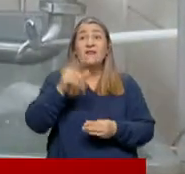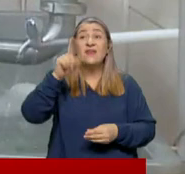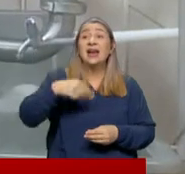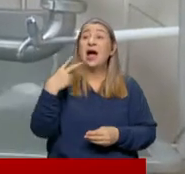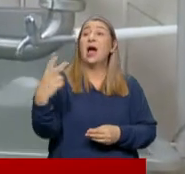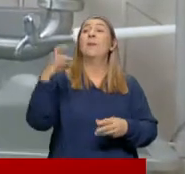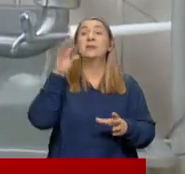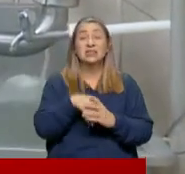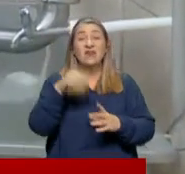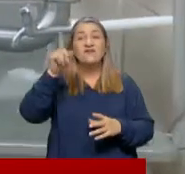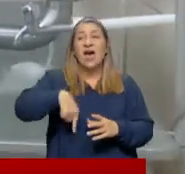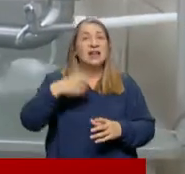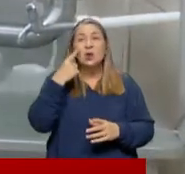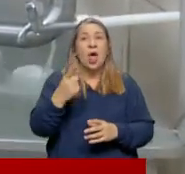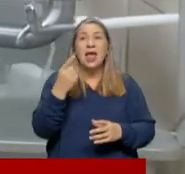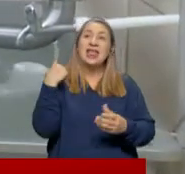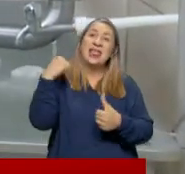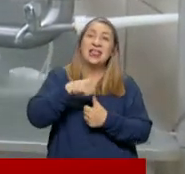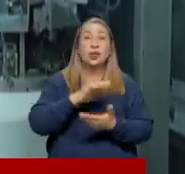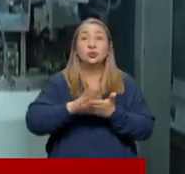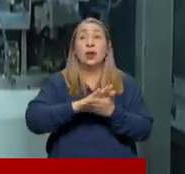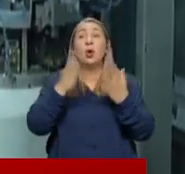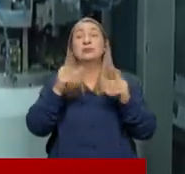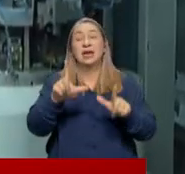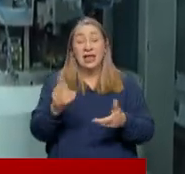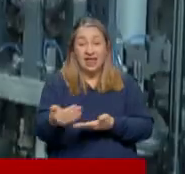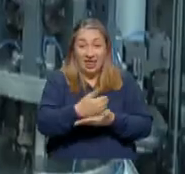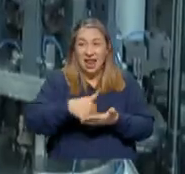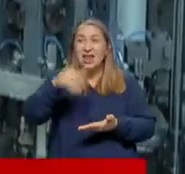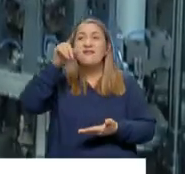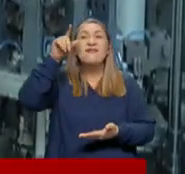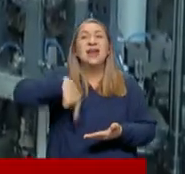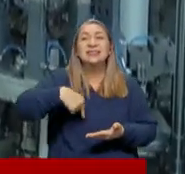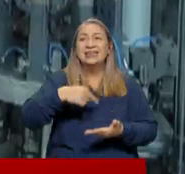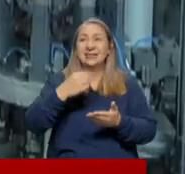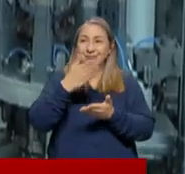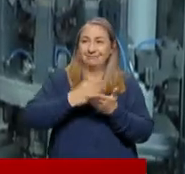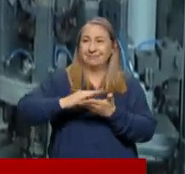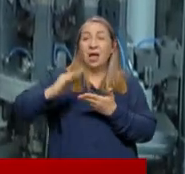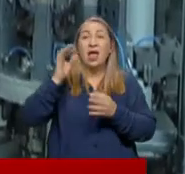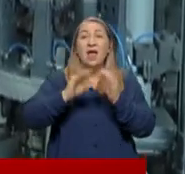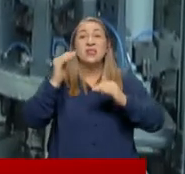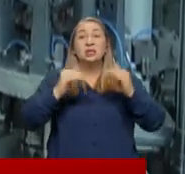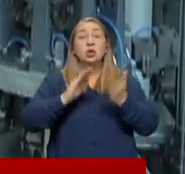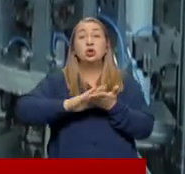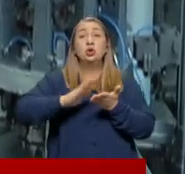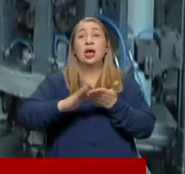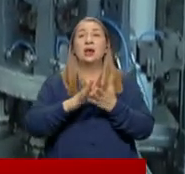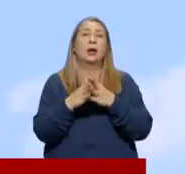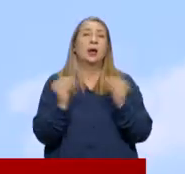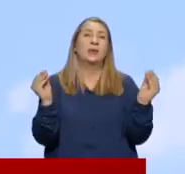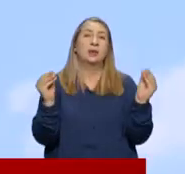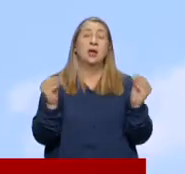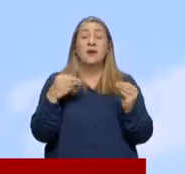vergiyle gitmemesi için vergi dilimlerinin yeniden düzenlenmesi şart gelir vergisi dilimleri de enflasyonla beraber güncelliğini